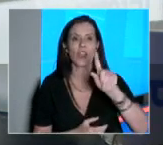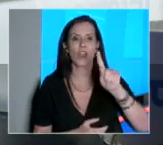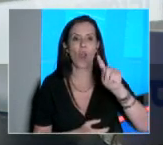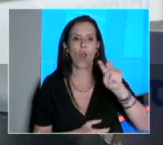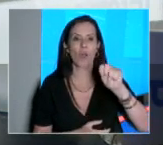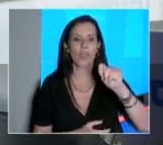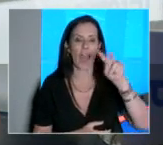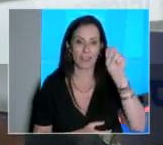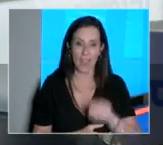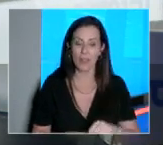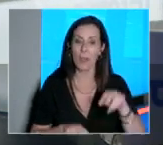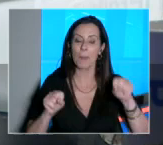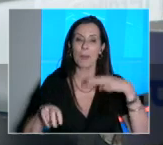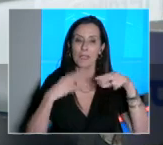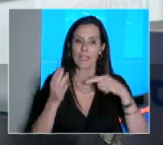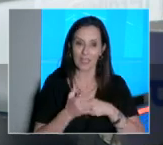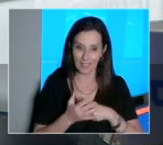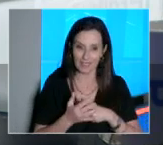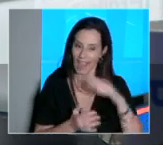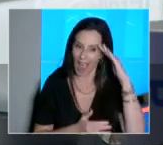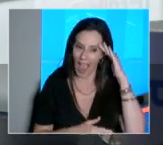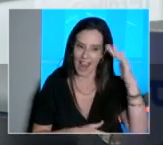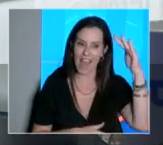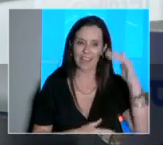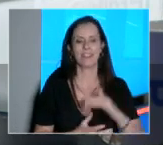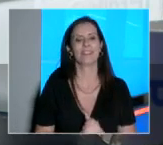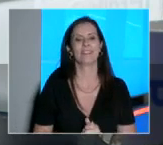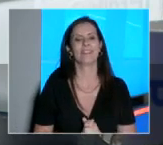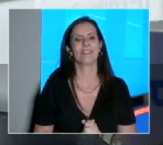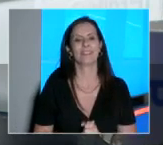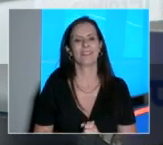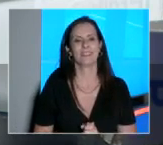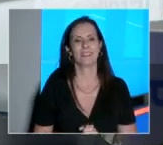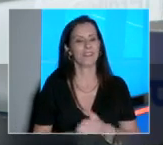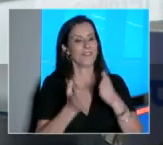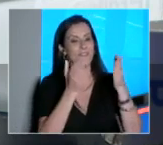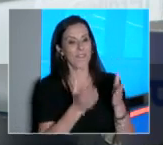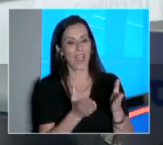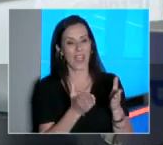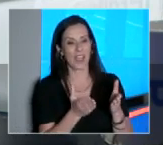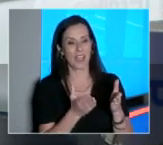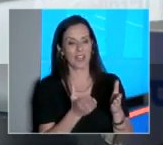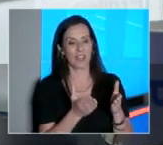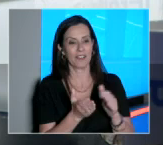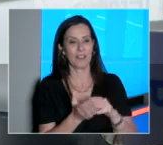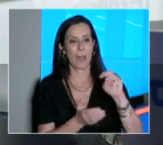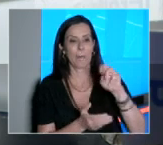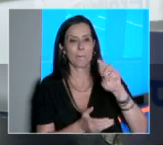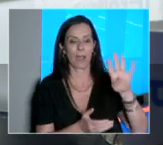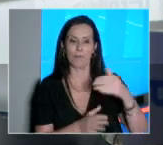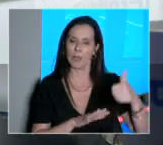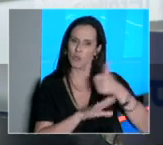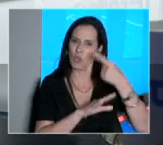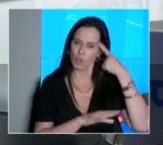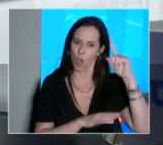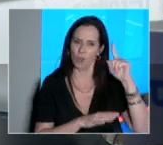ודאי, בעלים מסעדת בבל ימן, עליהן יונתן, מה שלומך? ערב טוב. ופה, ממש לידי, יושבת מרב סטיין, מנהלת